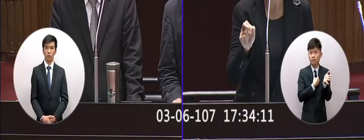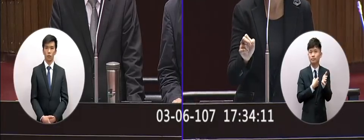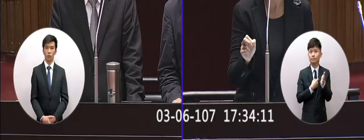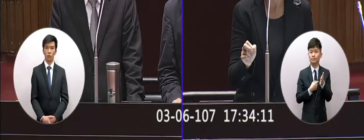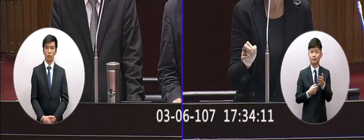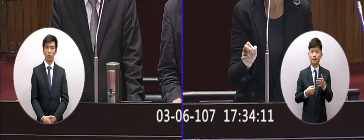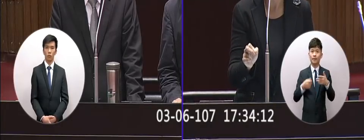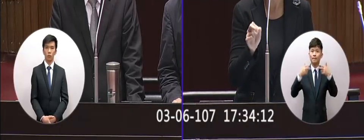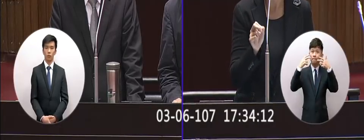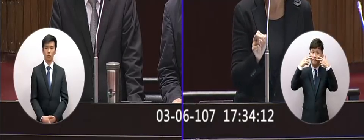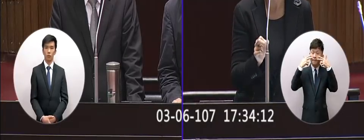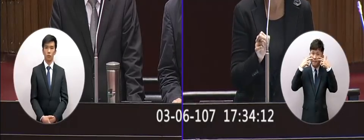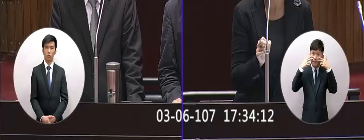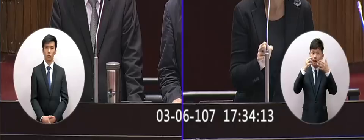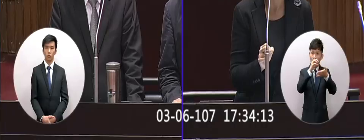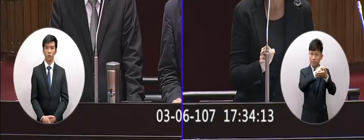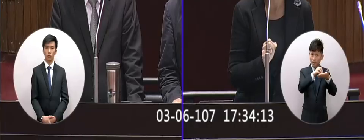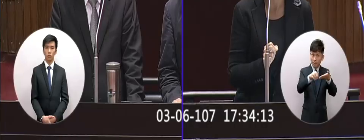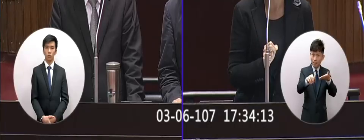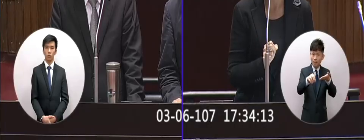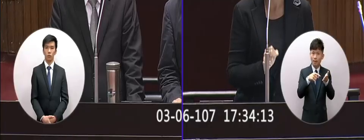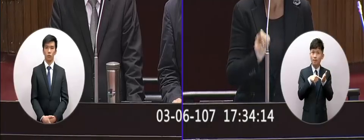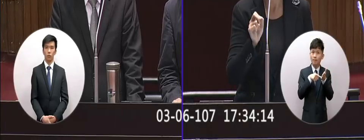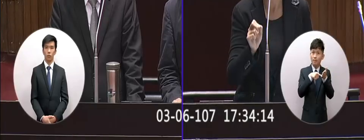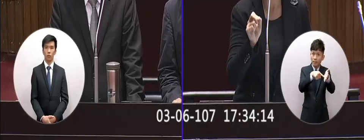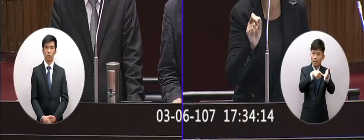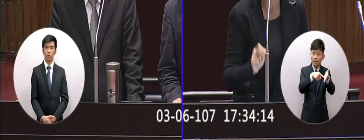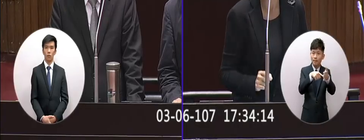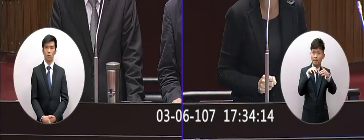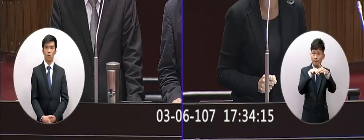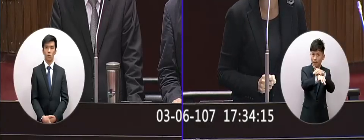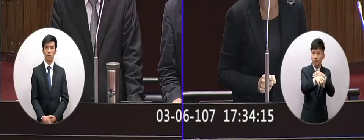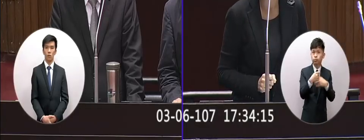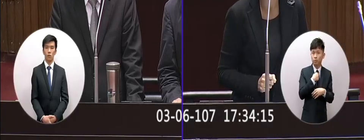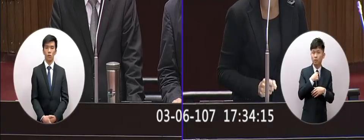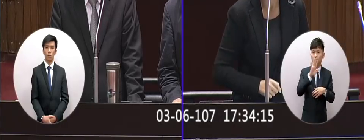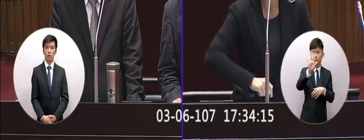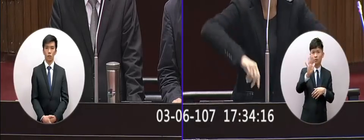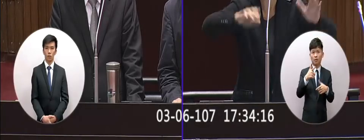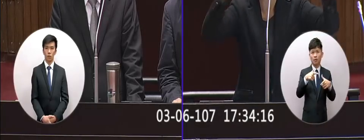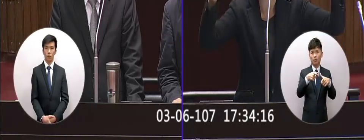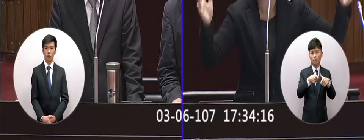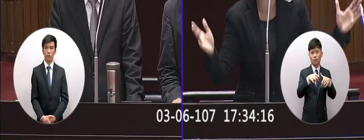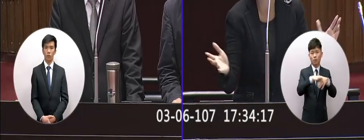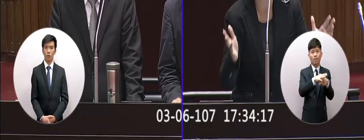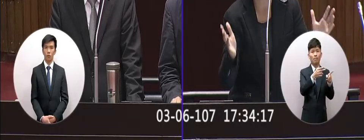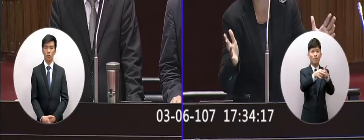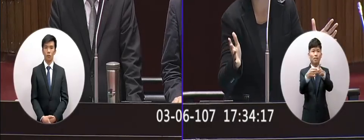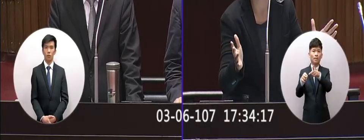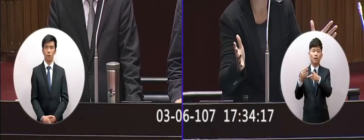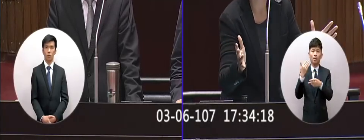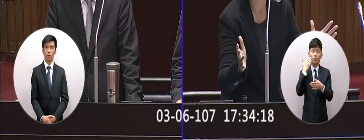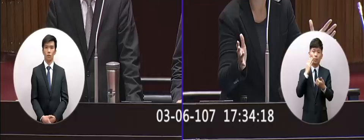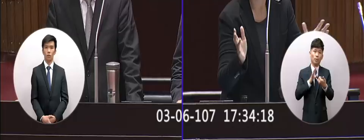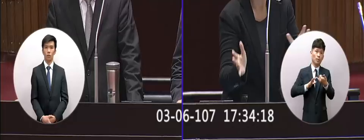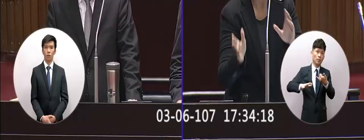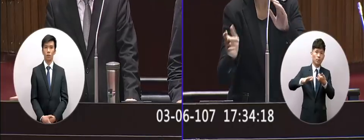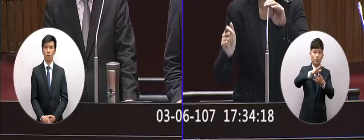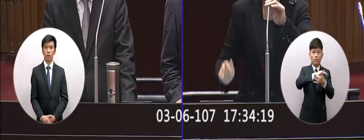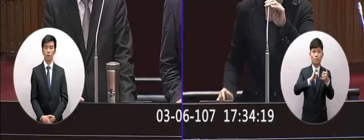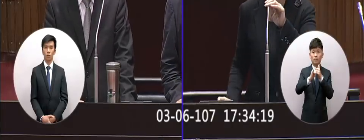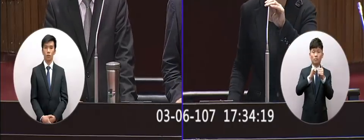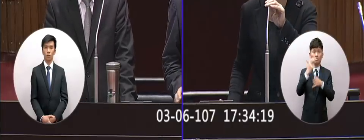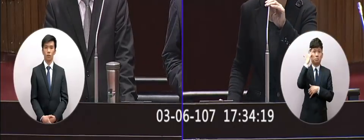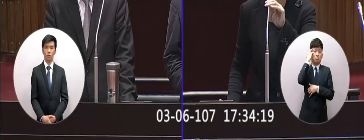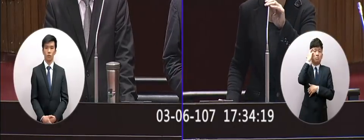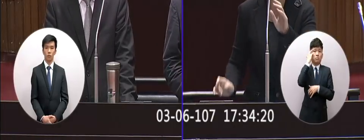要用原住民族文字登录姓名。可是你们发的文说如果全国的国民都要